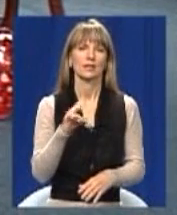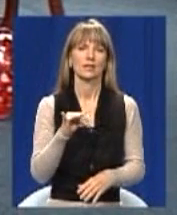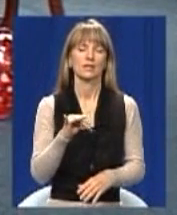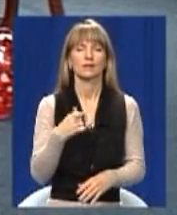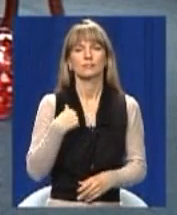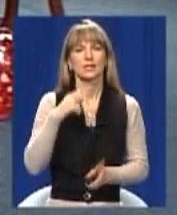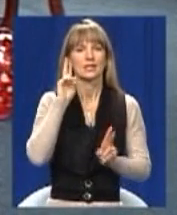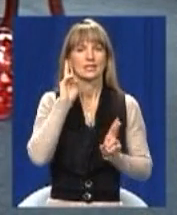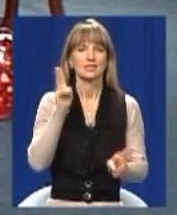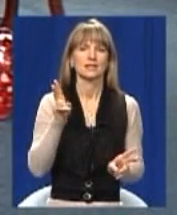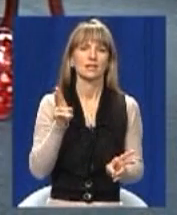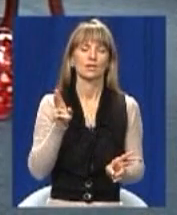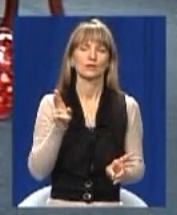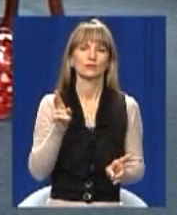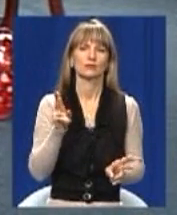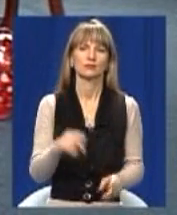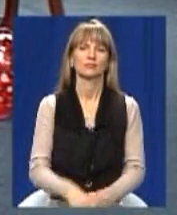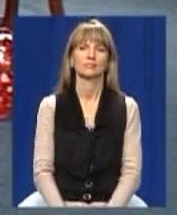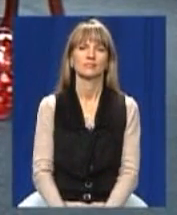Даже не знаю.